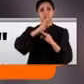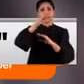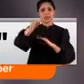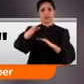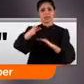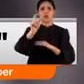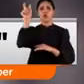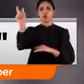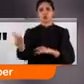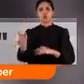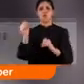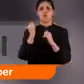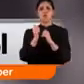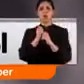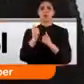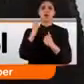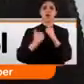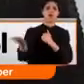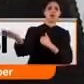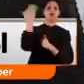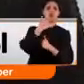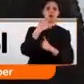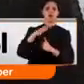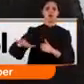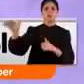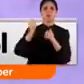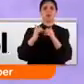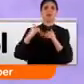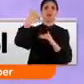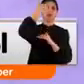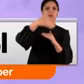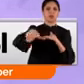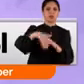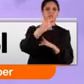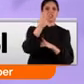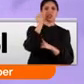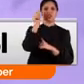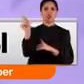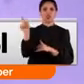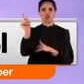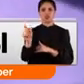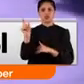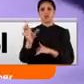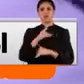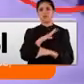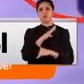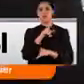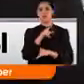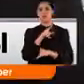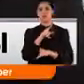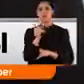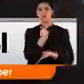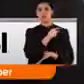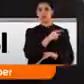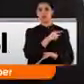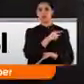birlikte diğerlerini de dışarı kavgaya çağırdı. Çocuklar da beraber çıkıyorlar dışarıya. İki kişi olunca bunlar tabii ki tırsıyorlar gibi gözüküyorlar. Tüyüyorlar. Tabii